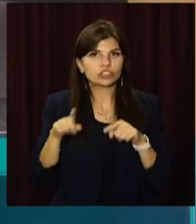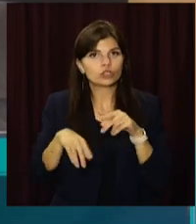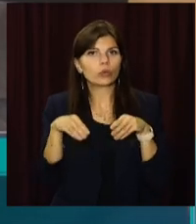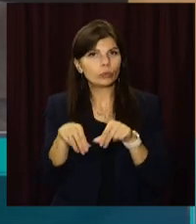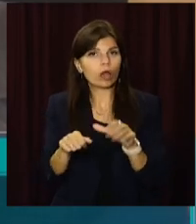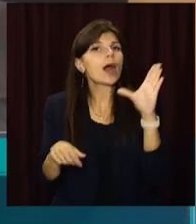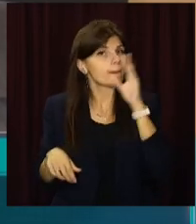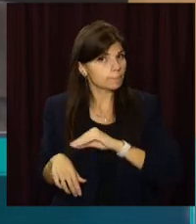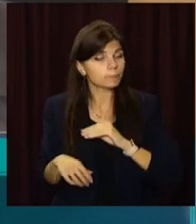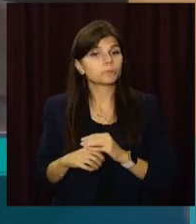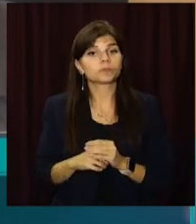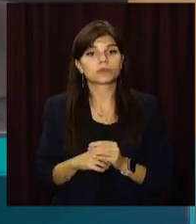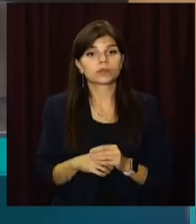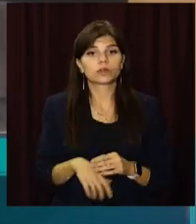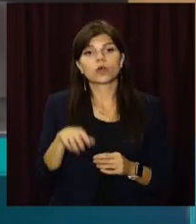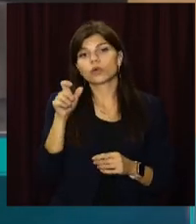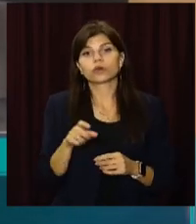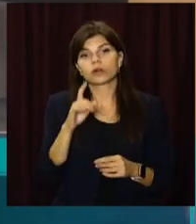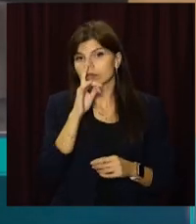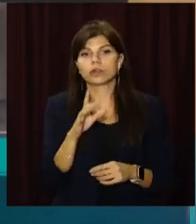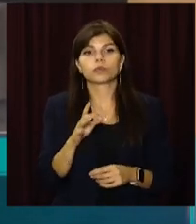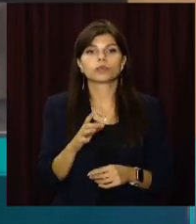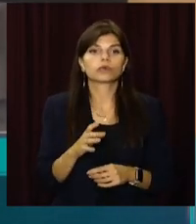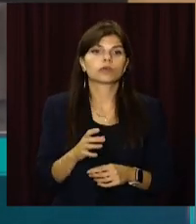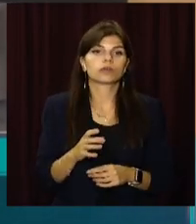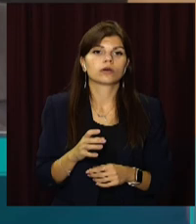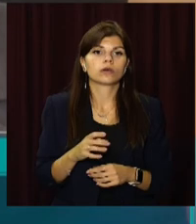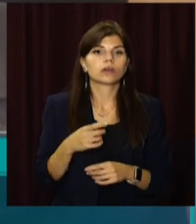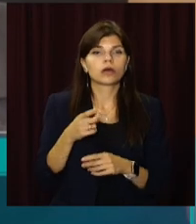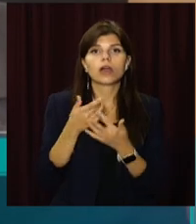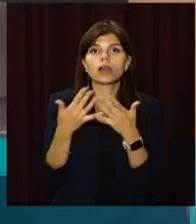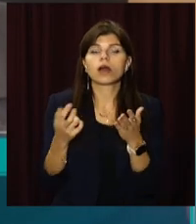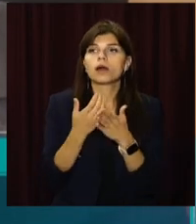пряма допомога людині, вона не буде бігати по іншим інстанціям.